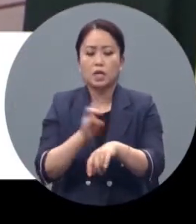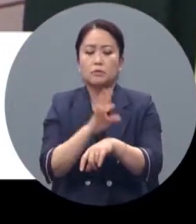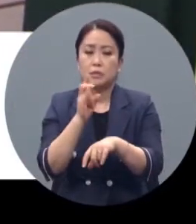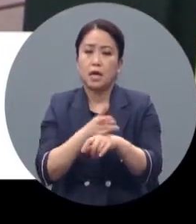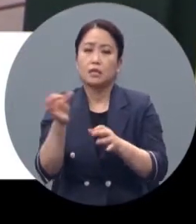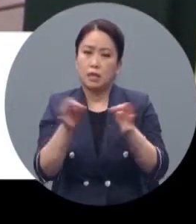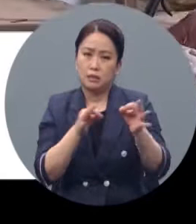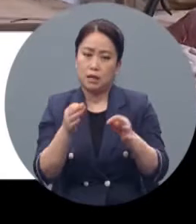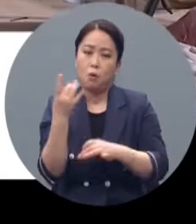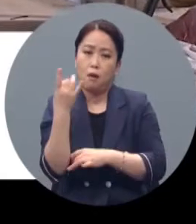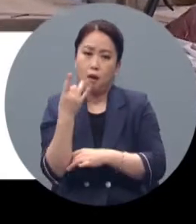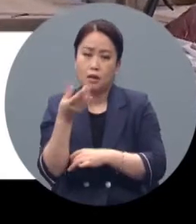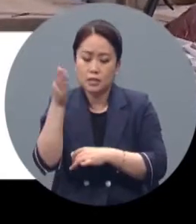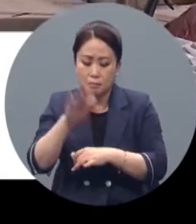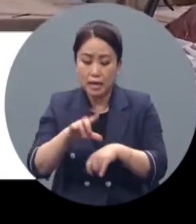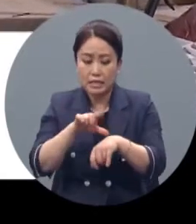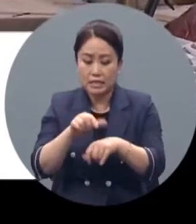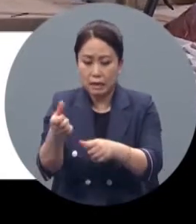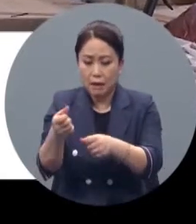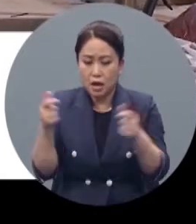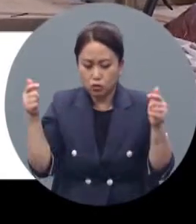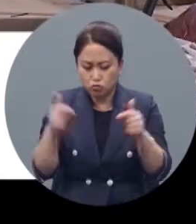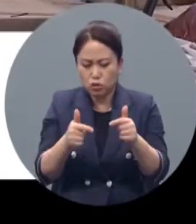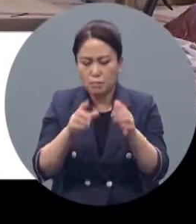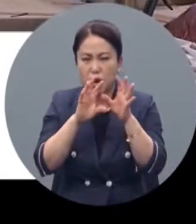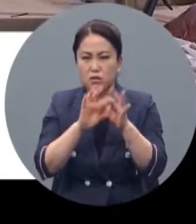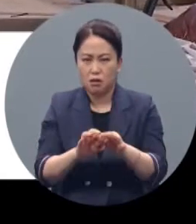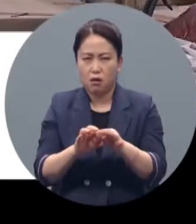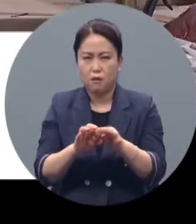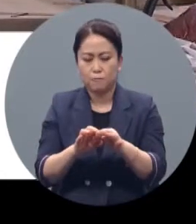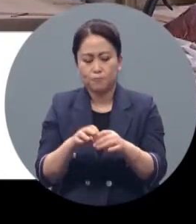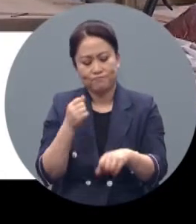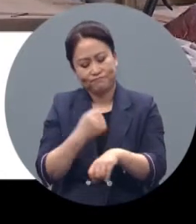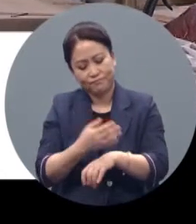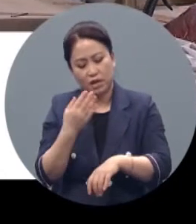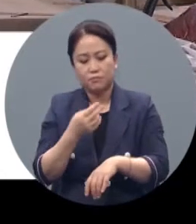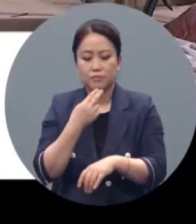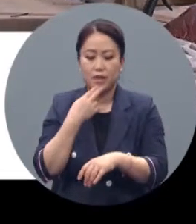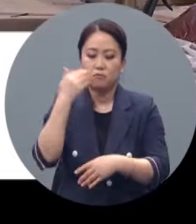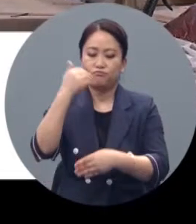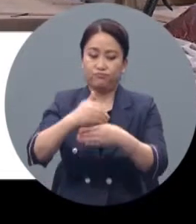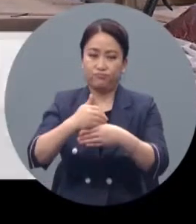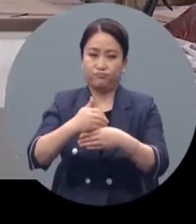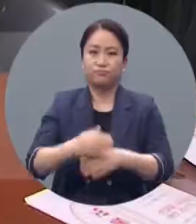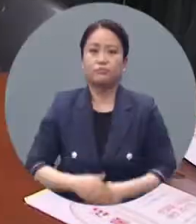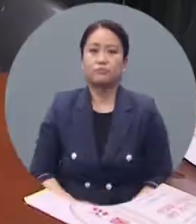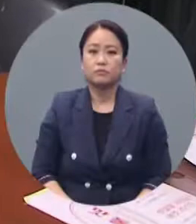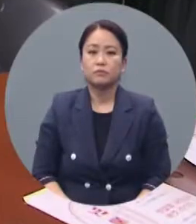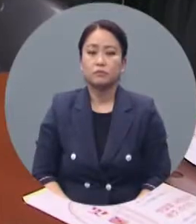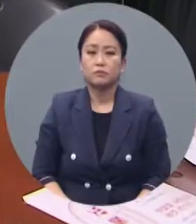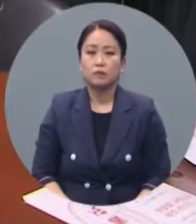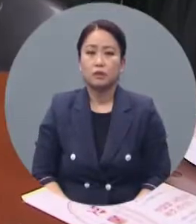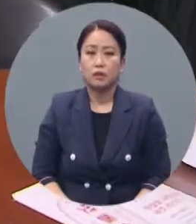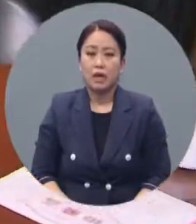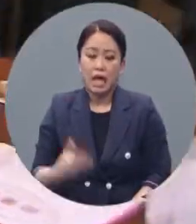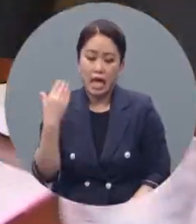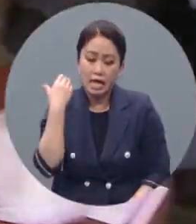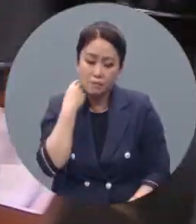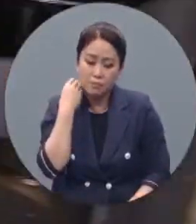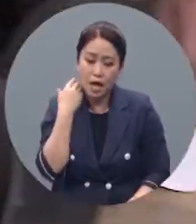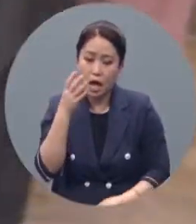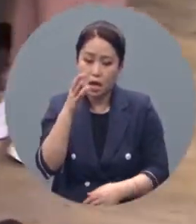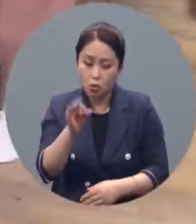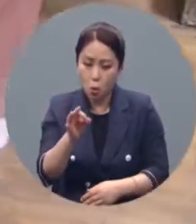매장이었는데 시간을 줄이면서 이게 어쩔 수 없이 이제 문을 닫게 됐죠. 이게. 임대료와